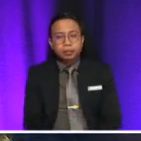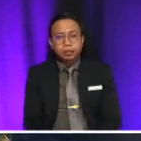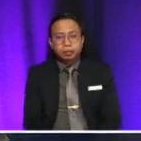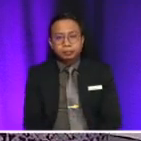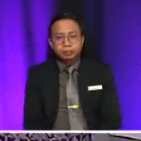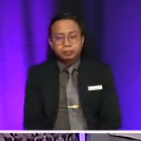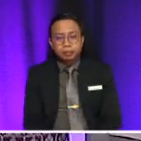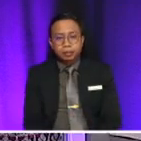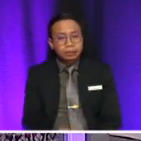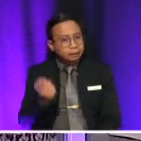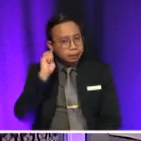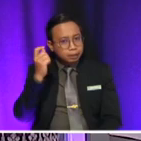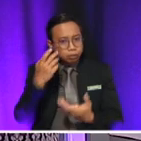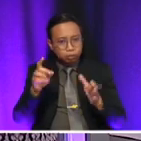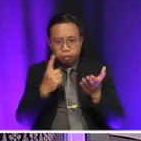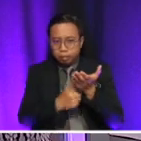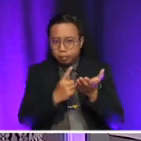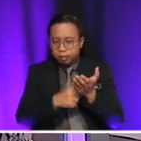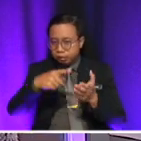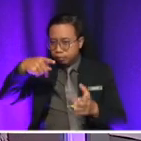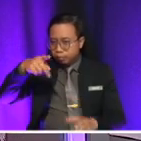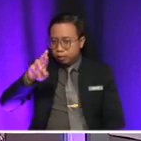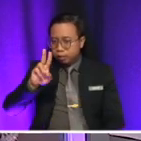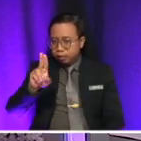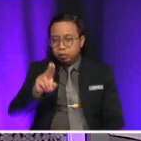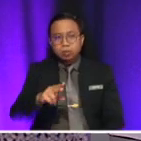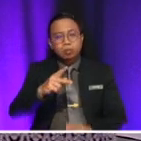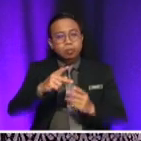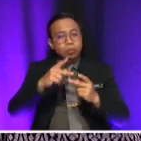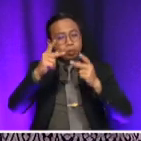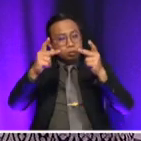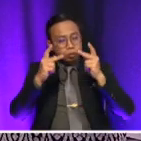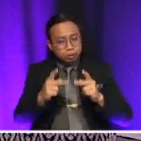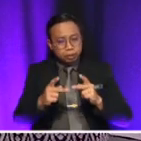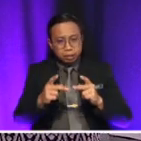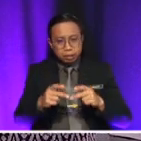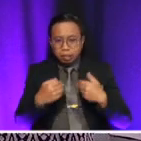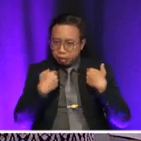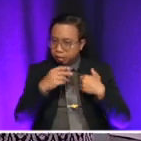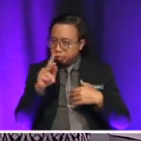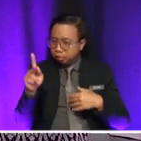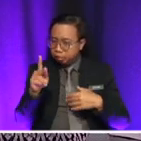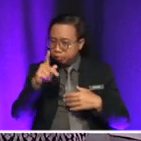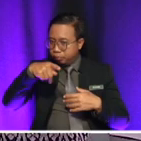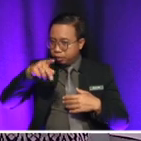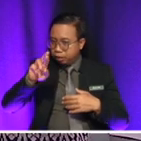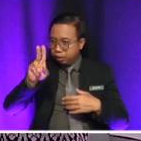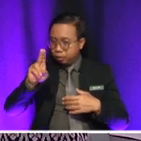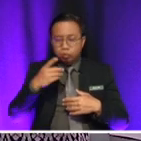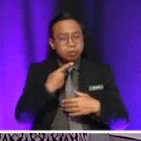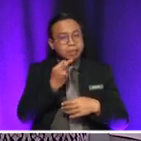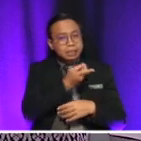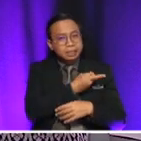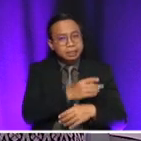dari tadi kita tidak bincang pasar pelihara Ayo kita bincang proses Adakah peliharanya Kita ini